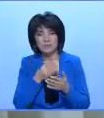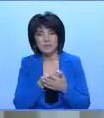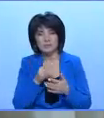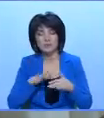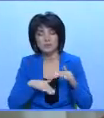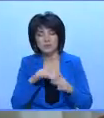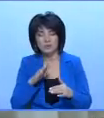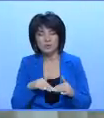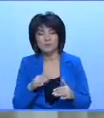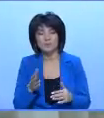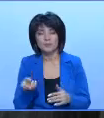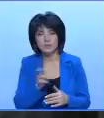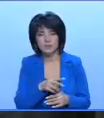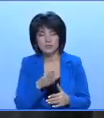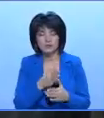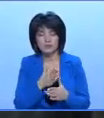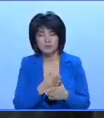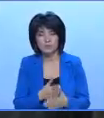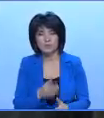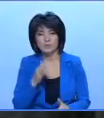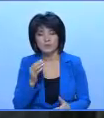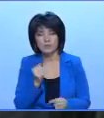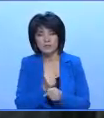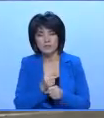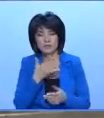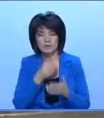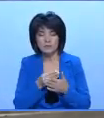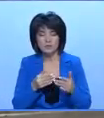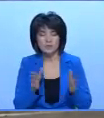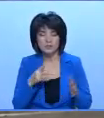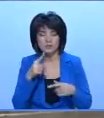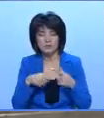үнемі қолдау көрсетіп келеді. Бақтынұр Бейсенбайқызы, Дария Жұмабекова, Юрий Белевский, Ертіс ақпарат.